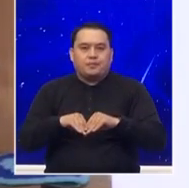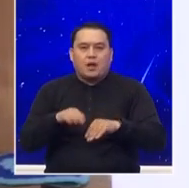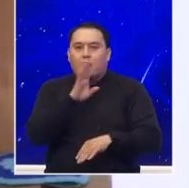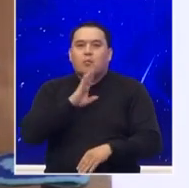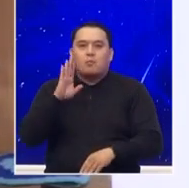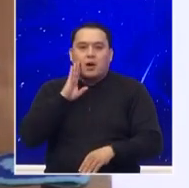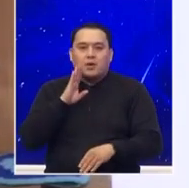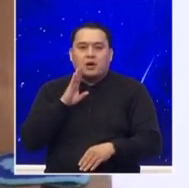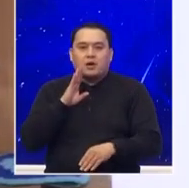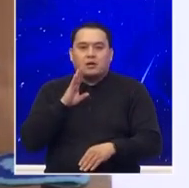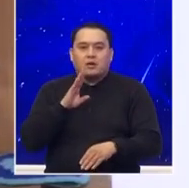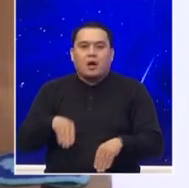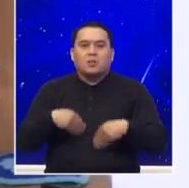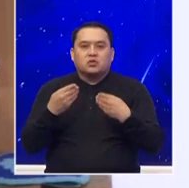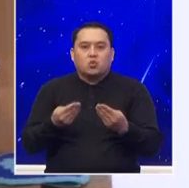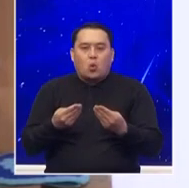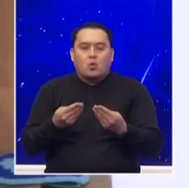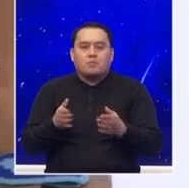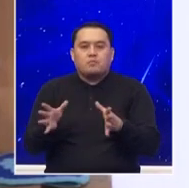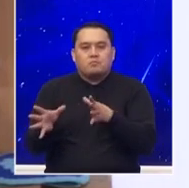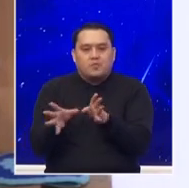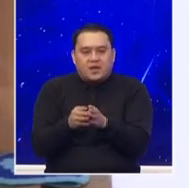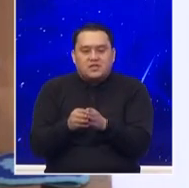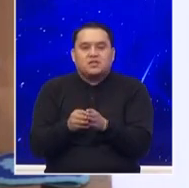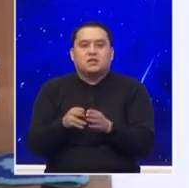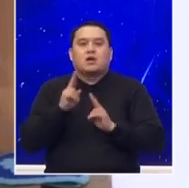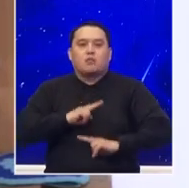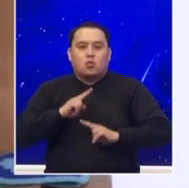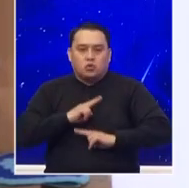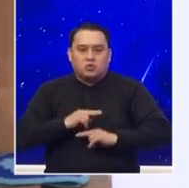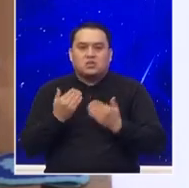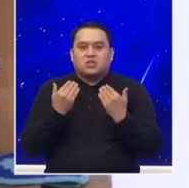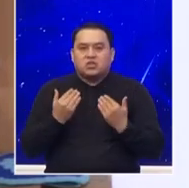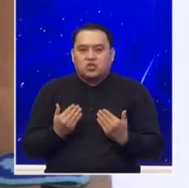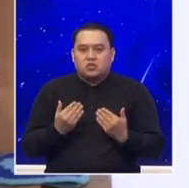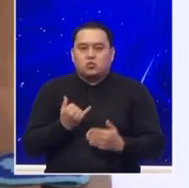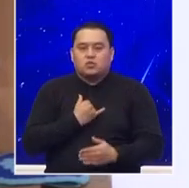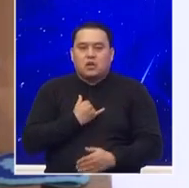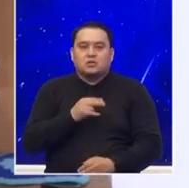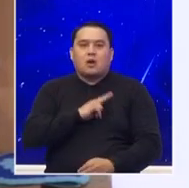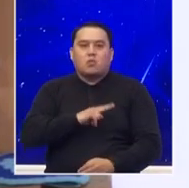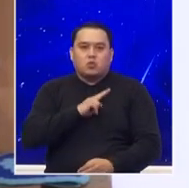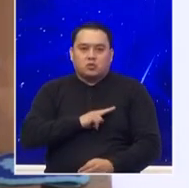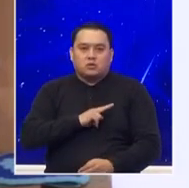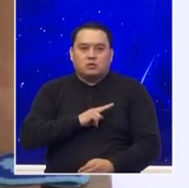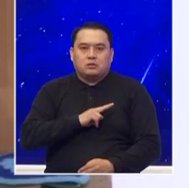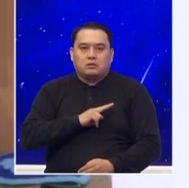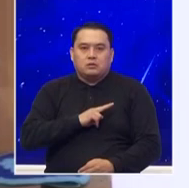мамы, которым некуда девать детей, они приходят вместе с детьми сюда и работают. Сейчас на данный момент у нас где-то работает